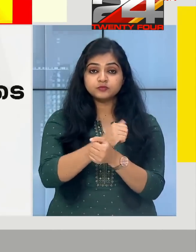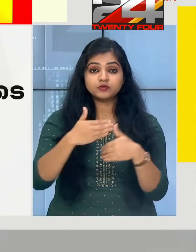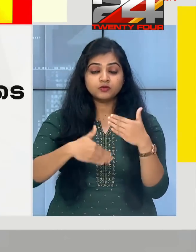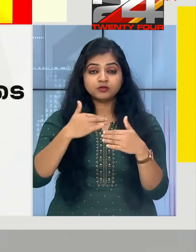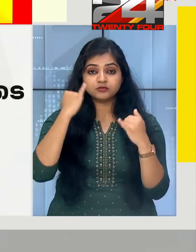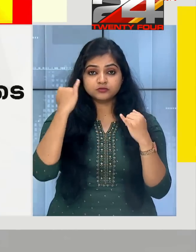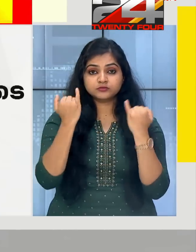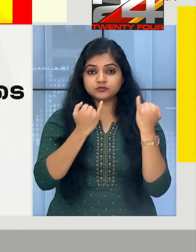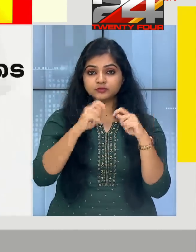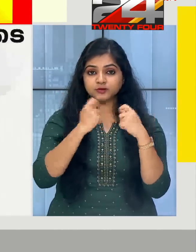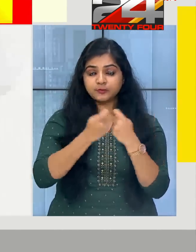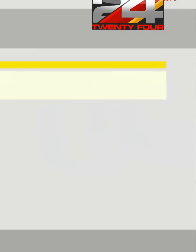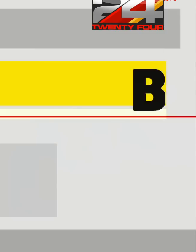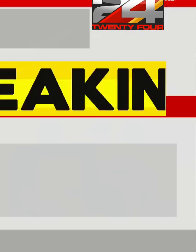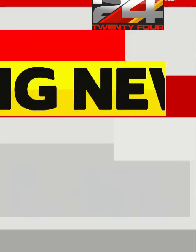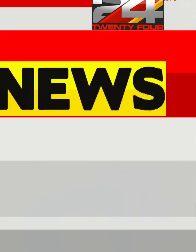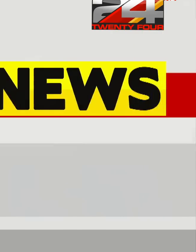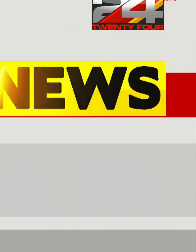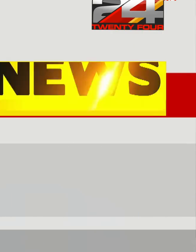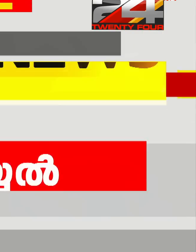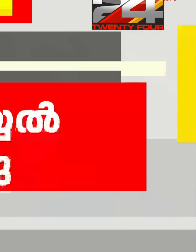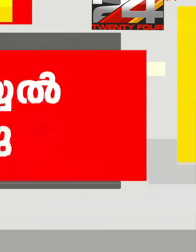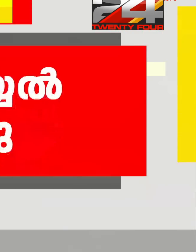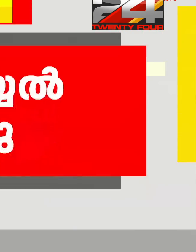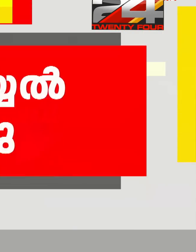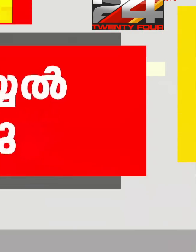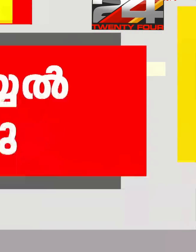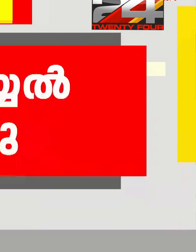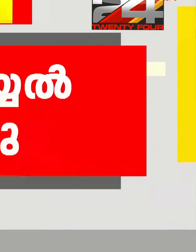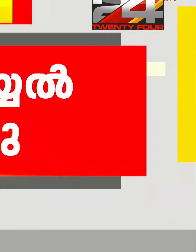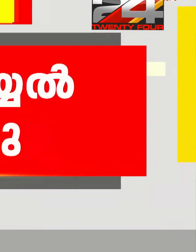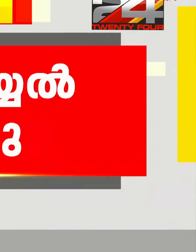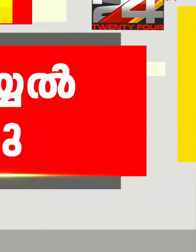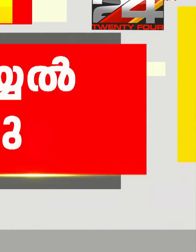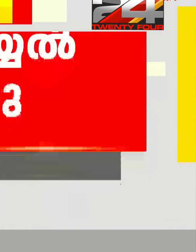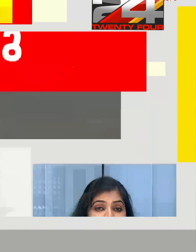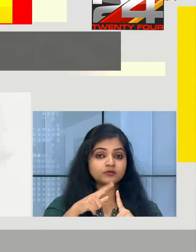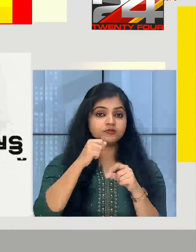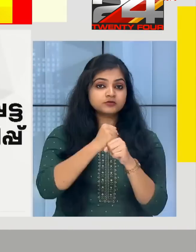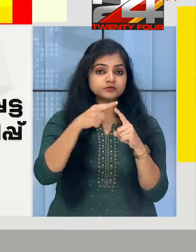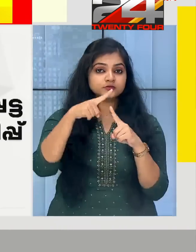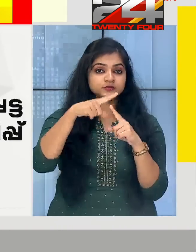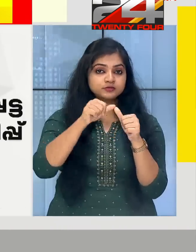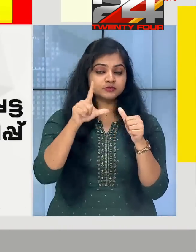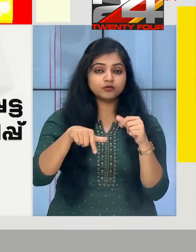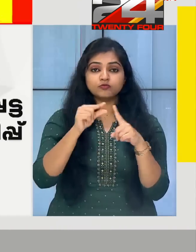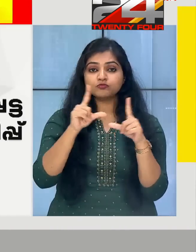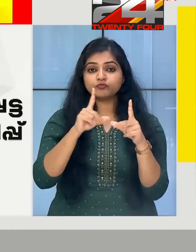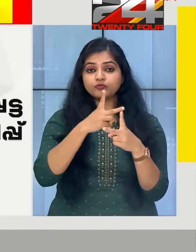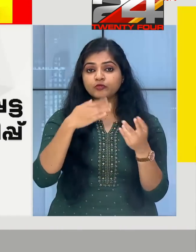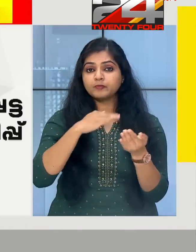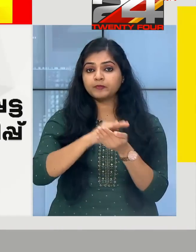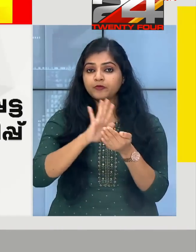സംഘം കടക്കുമോ എന്നാണ് ഇനി കണ്ടറിയേണ്ടത്. എന്തായാലും നിരവധി ഡിജിറ്റൽ തെളിവുകൾ തങ്ങളുടെ പക്കലുണ്ട് എന്ന് അന്വേഷണ സംഘം വിശദീകരിക്കുമ്പോഴും